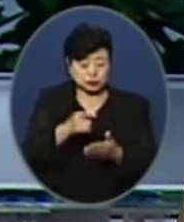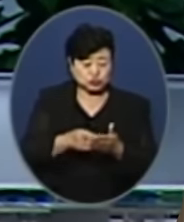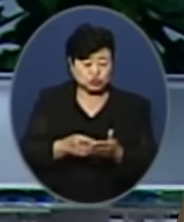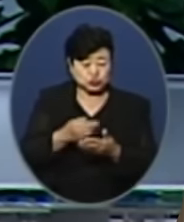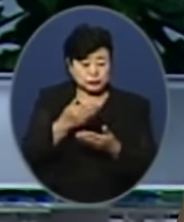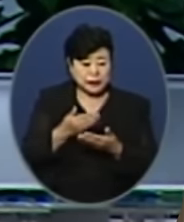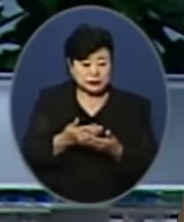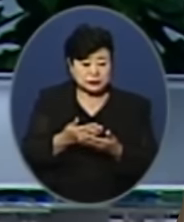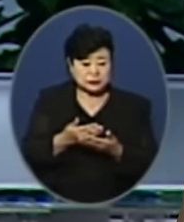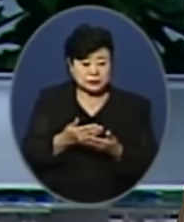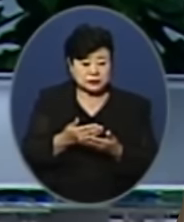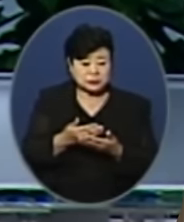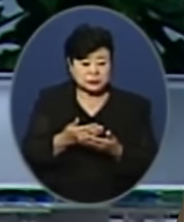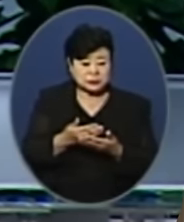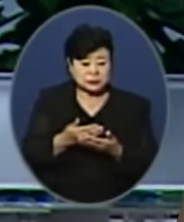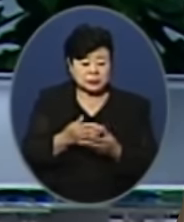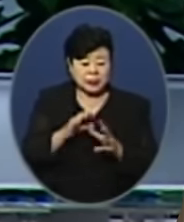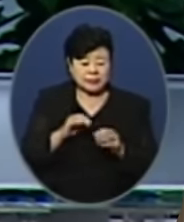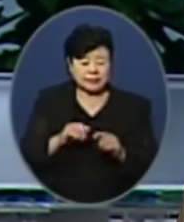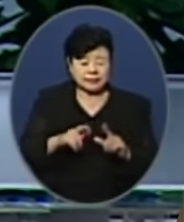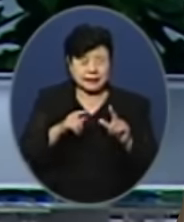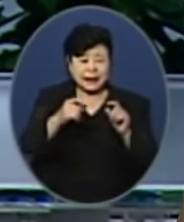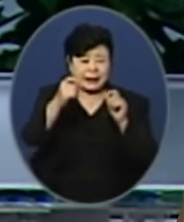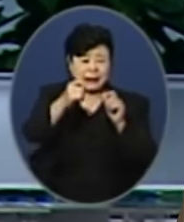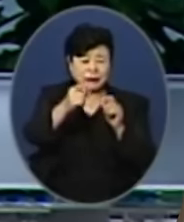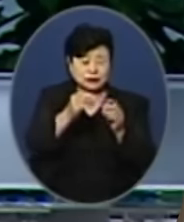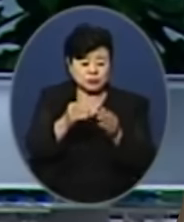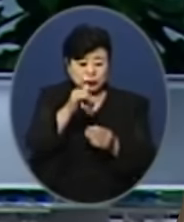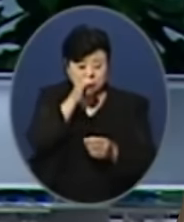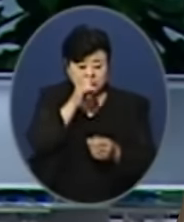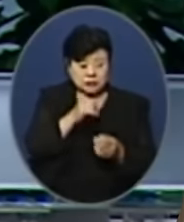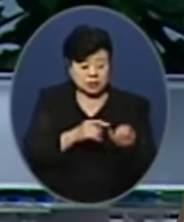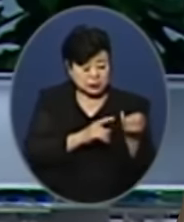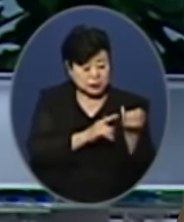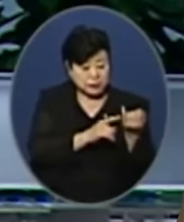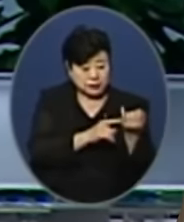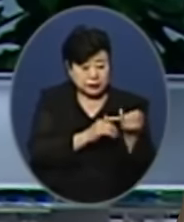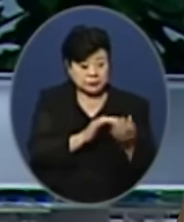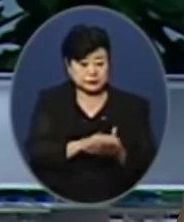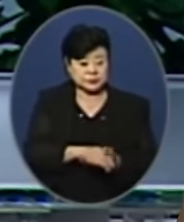받을 날짜가 되어서 준비하기 위해서 병원에 입원을 해서